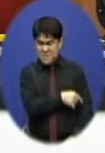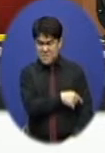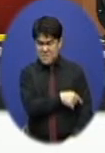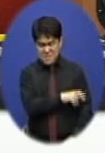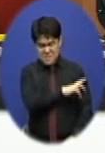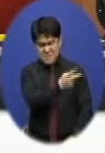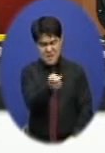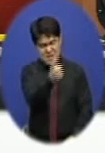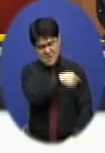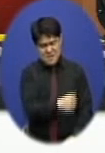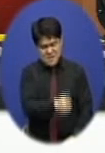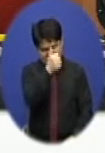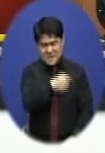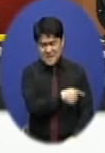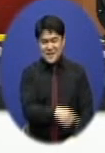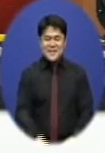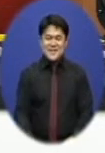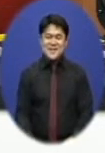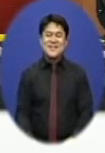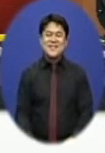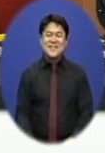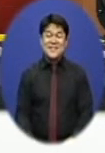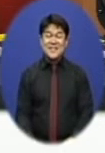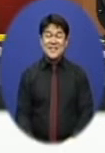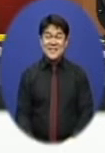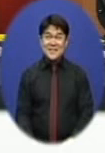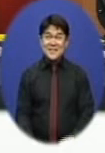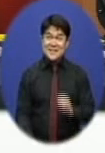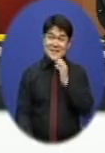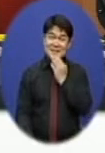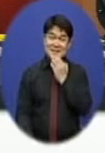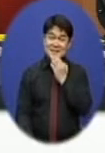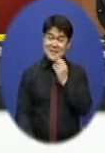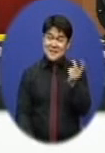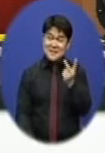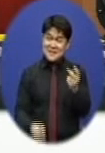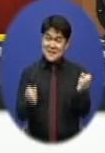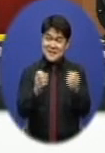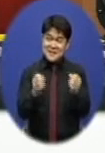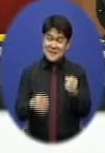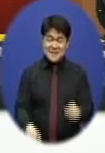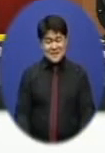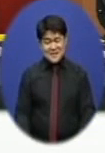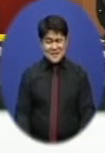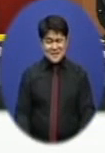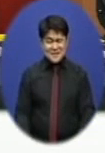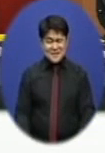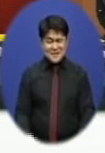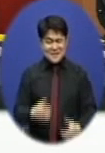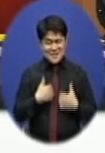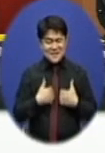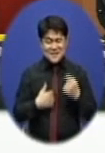목소리면 얼마나 좋을까 그런 생각도 해봅니다. 정말 부럽고요. 그 두 분 얘기 말씀하시는 거 보니까 네. 아주